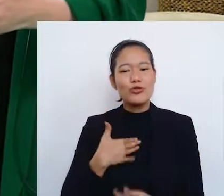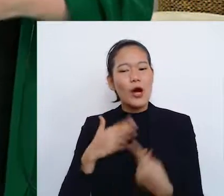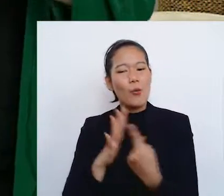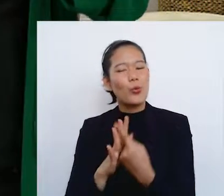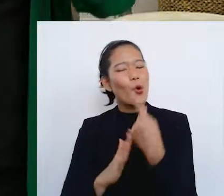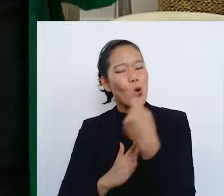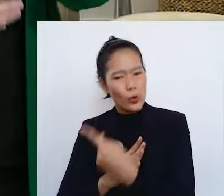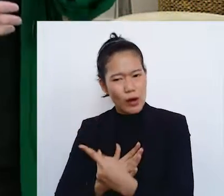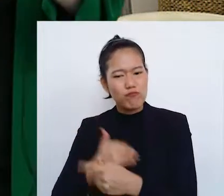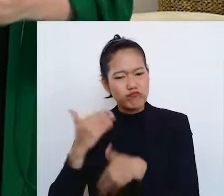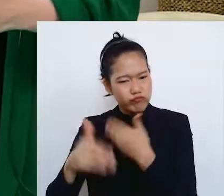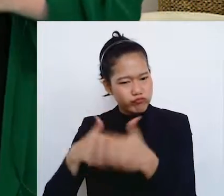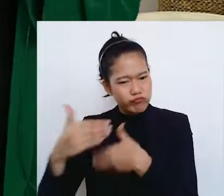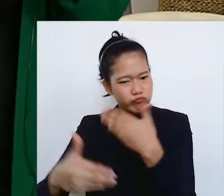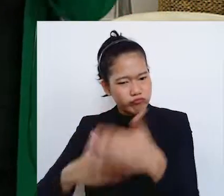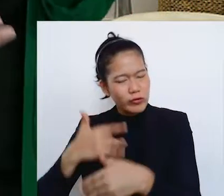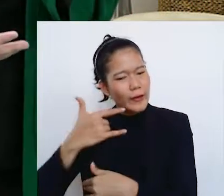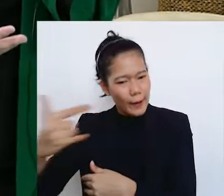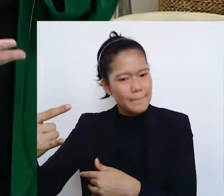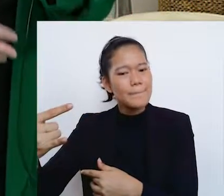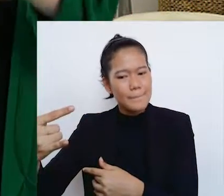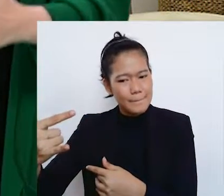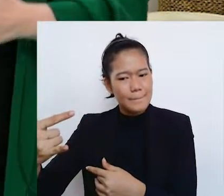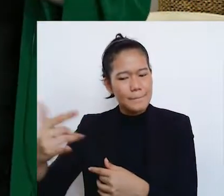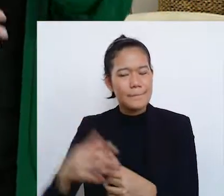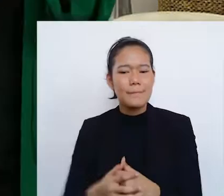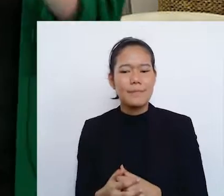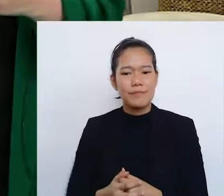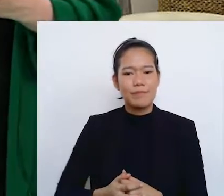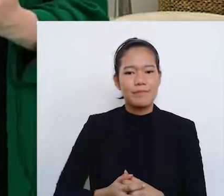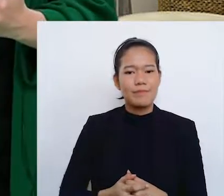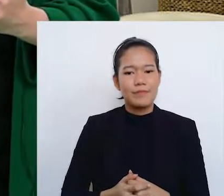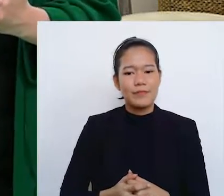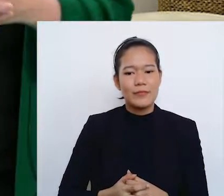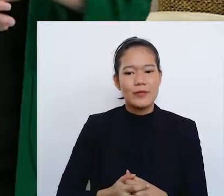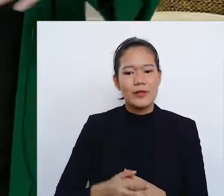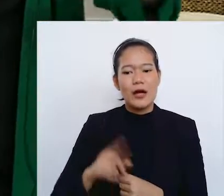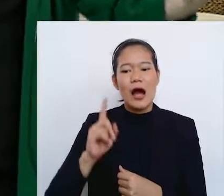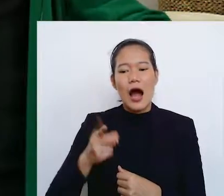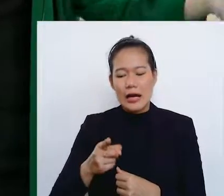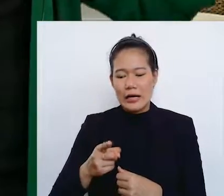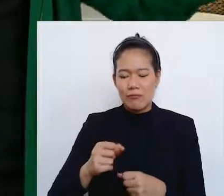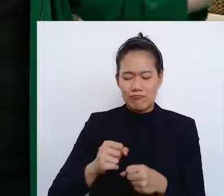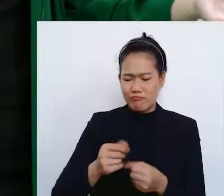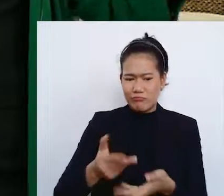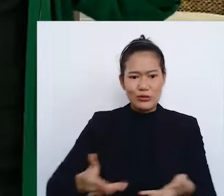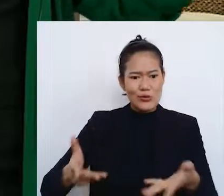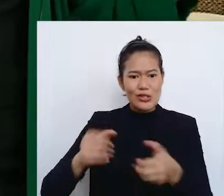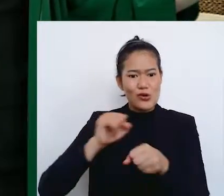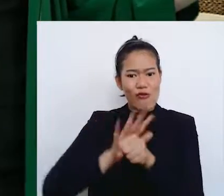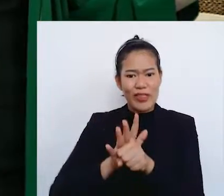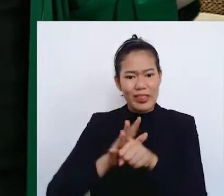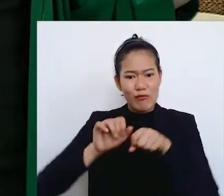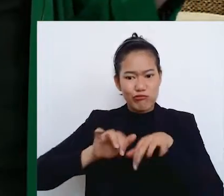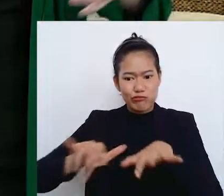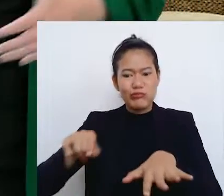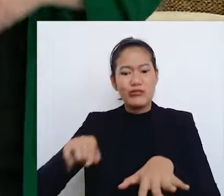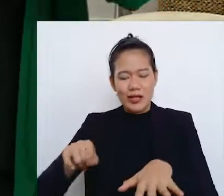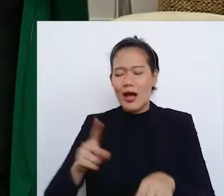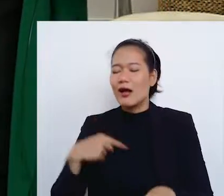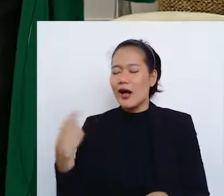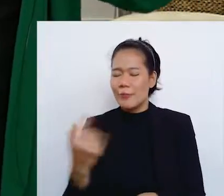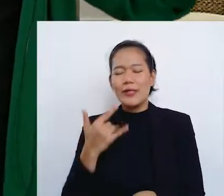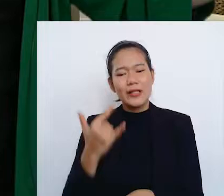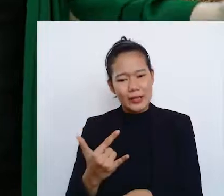mempunyai program yang terus berjalan, terus berlanjut di dalam gebetan COVID-19. Kami